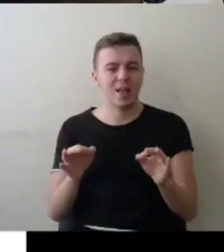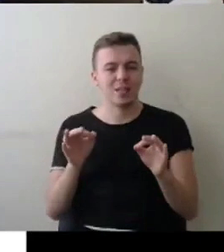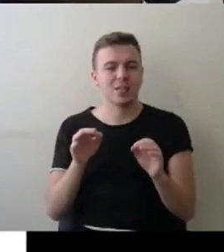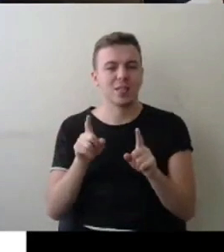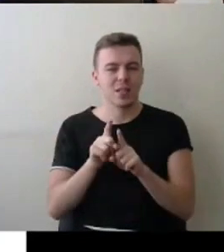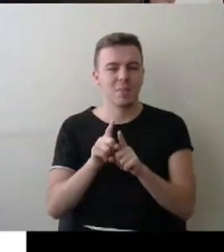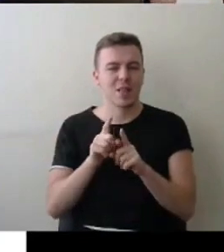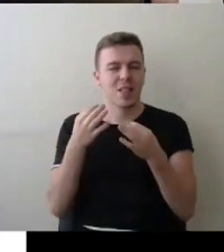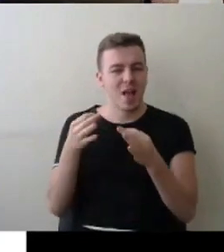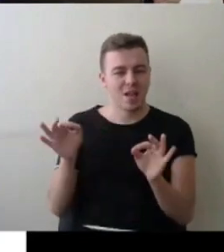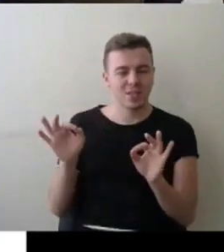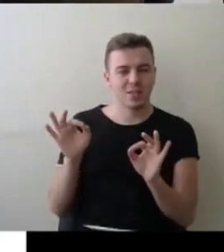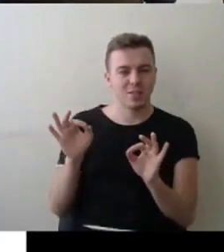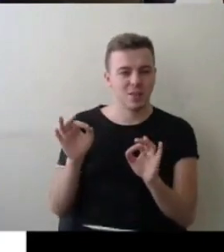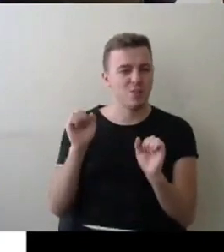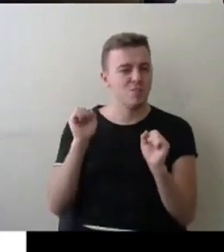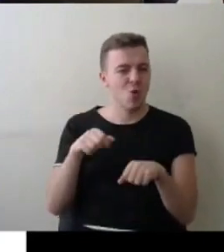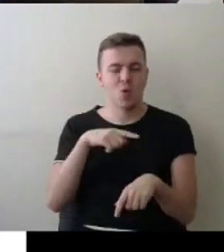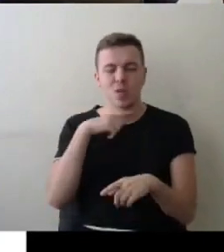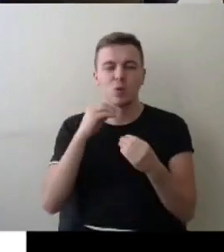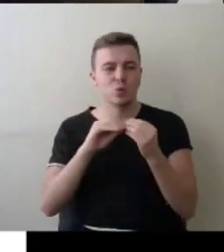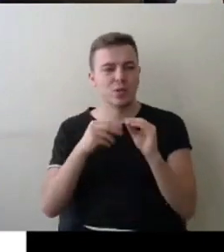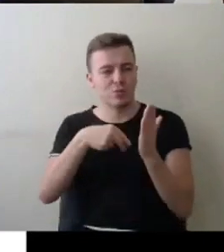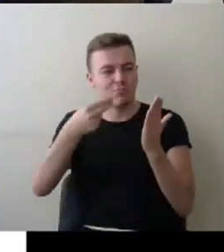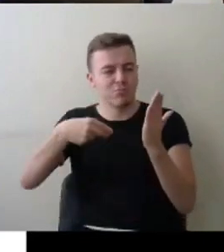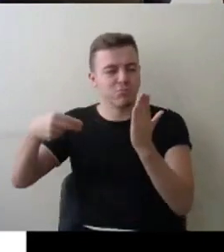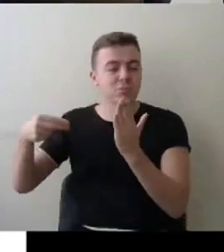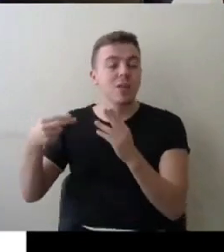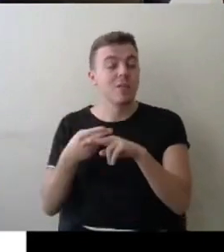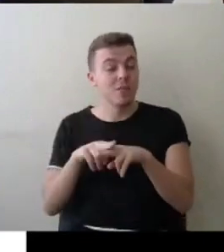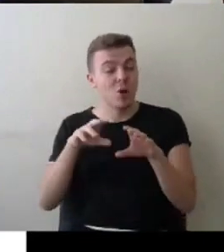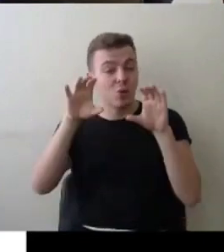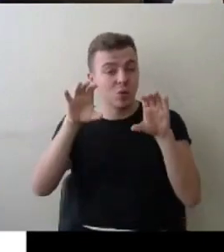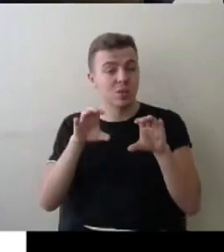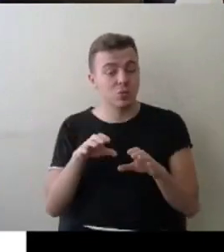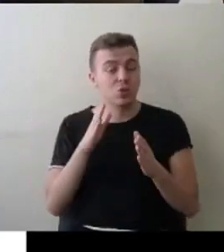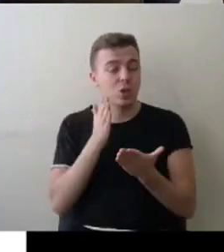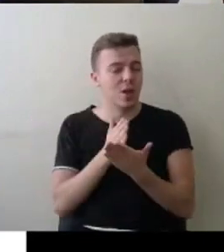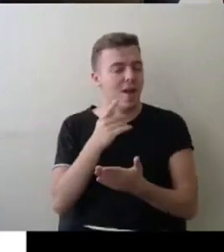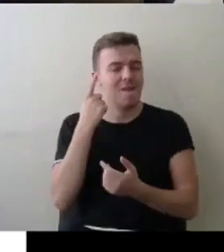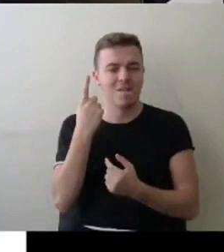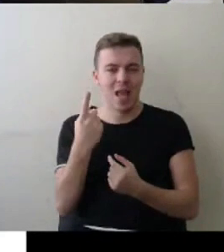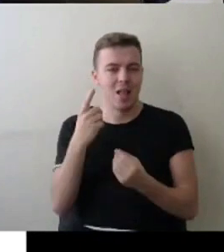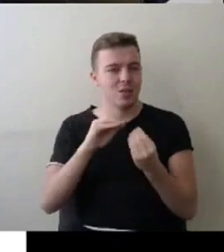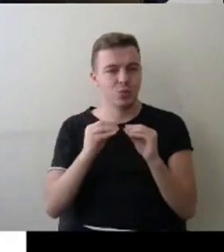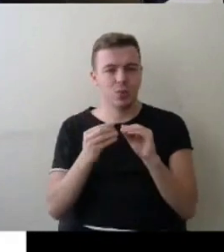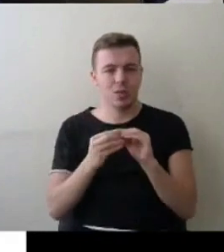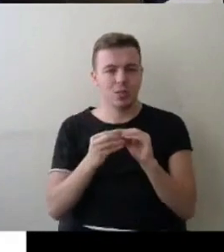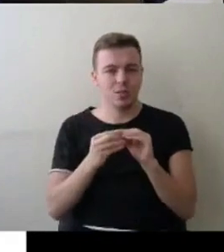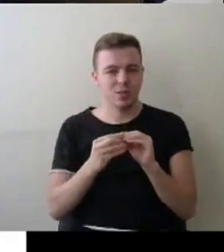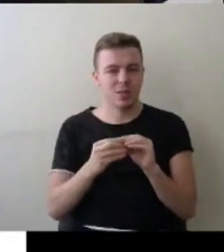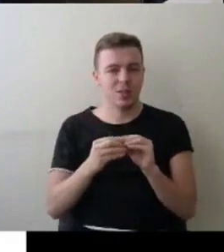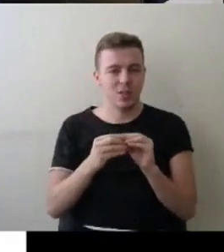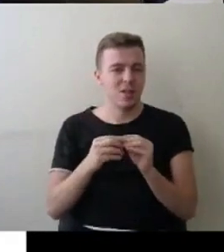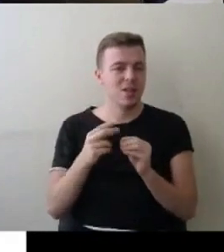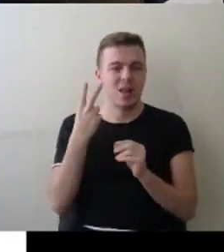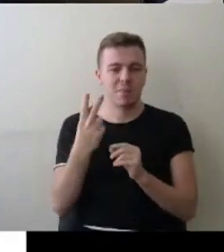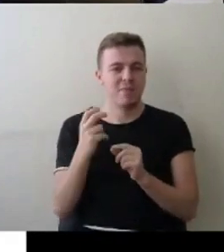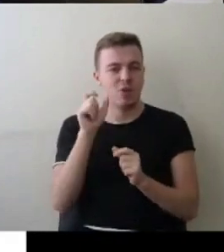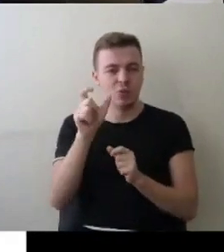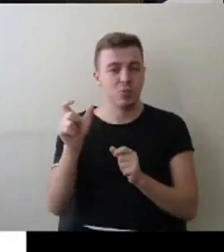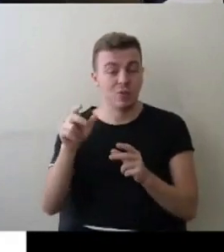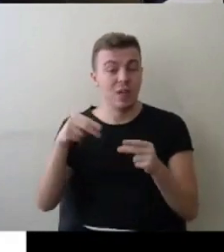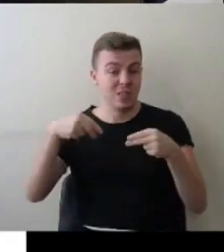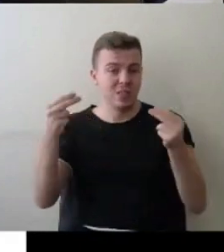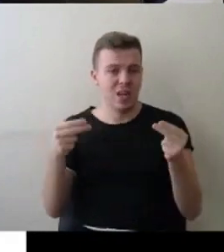galim sutarčių sudarinėti. Tai konstitucija numato, mini tik vieną sutartį, tarp individualių asmenų turiu omeny. Tai yra